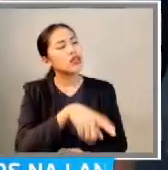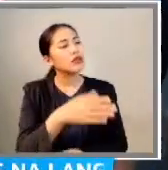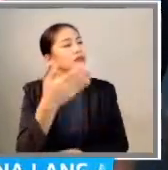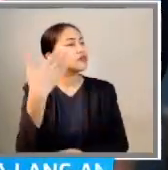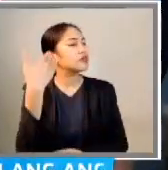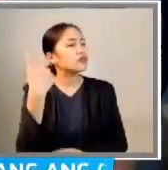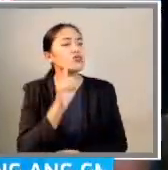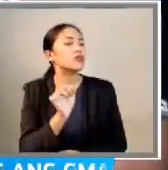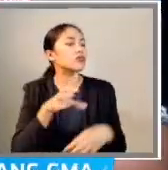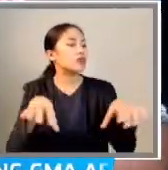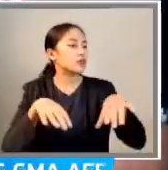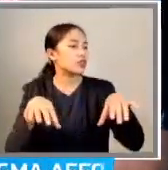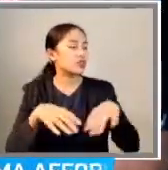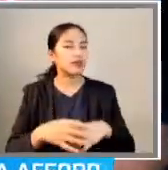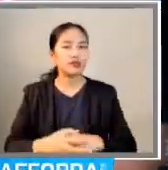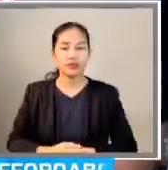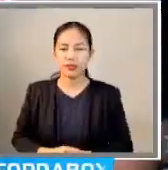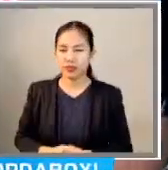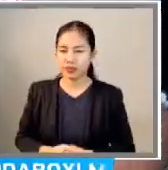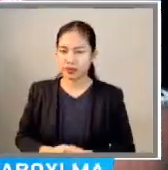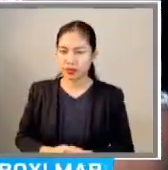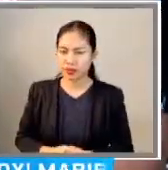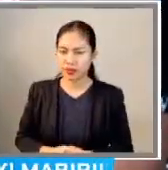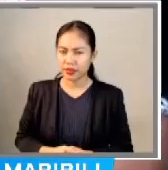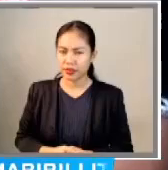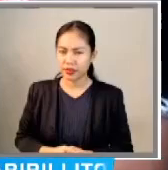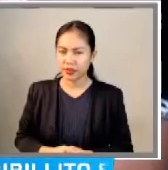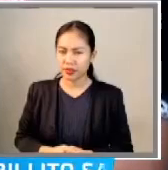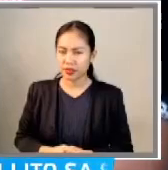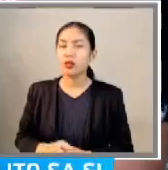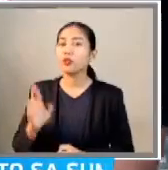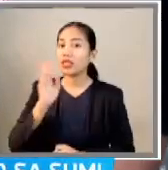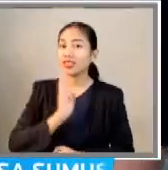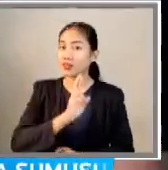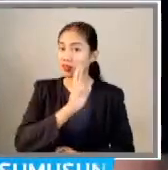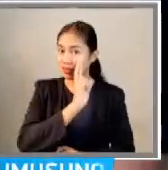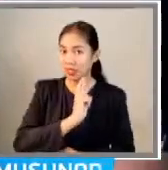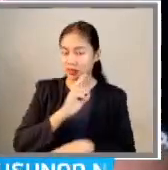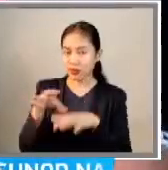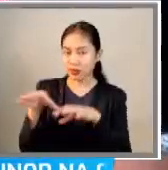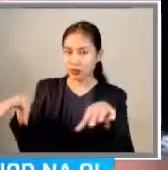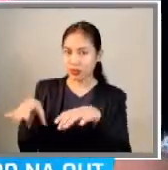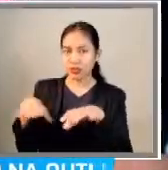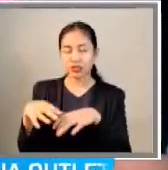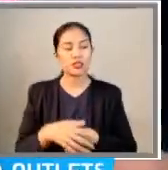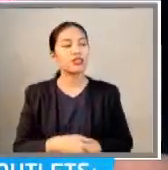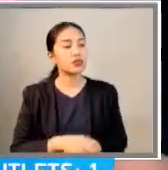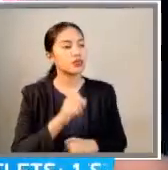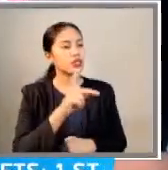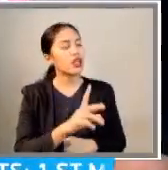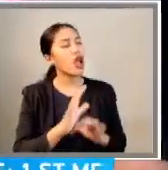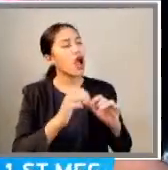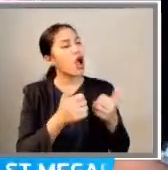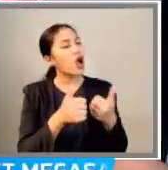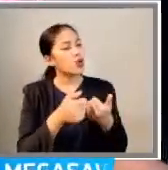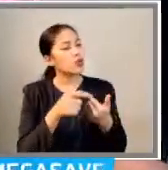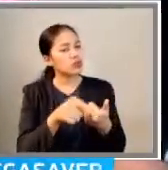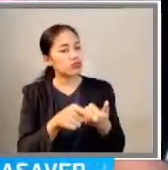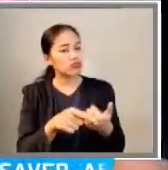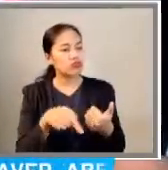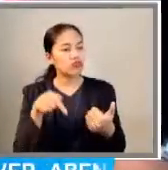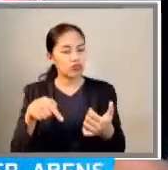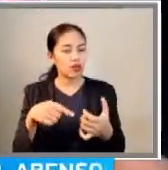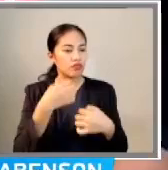ng manufacturing? Ako na sa restaurant ako dati. Sa restaurant ka dati. Paano ka naman napasok dito sa industry ng manufacturing? Kasi mamay kakilala po ako